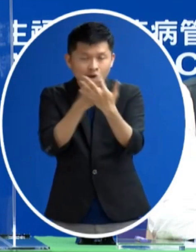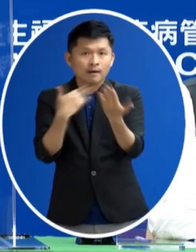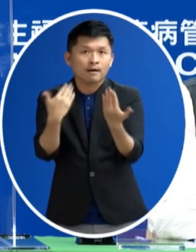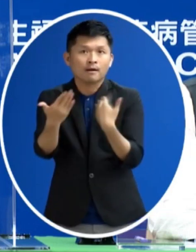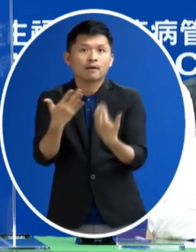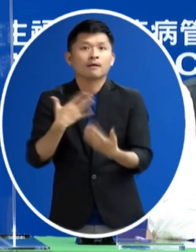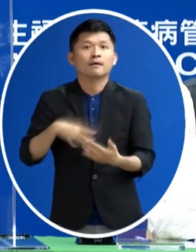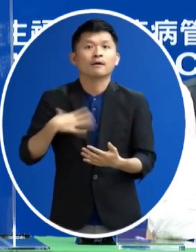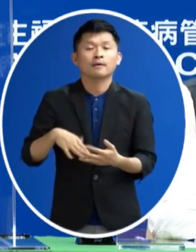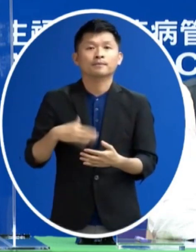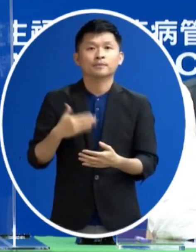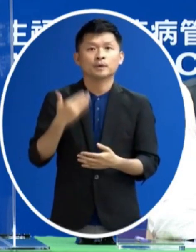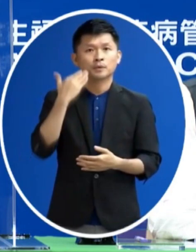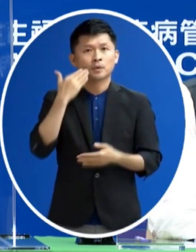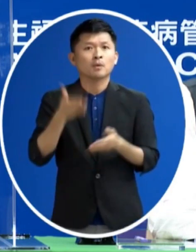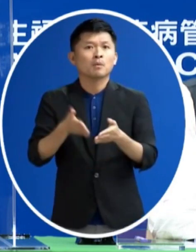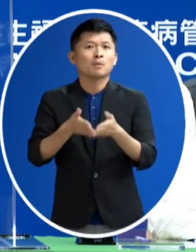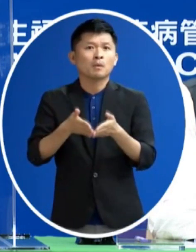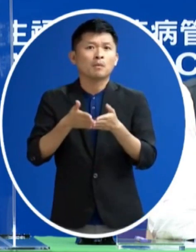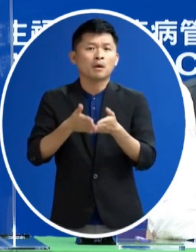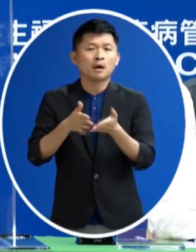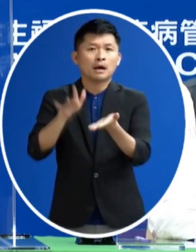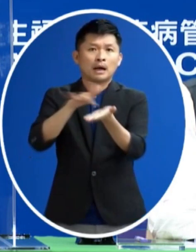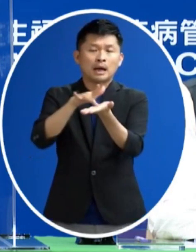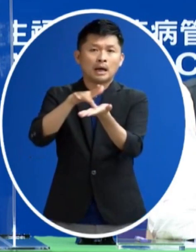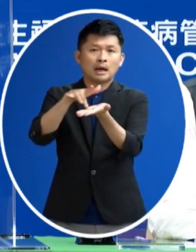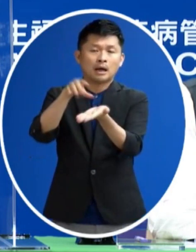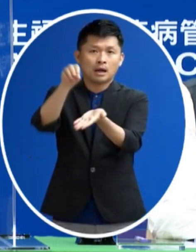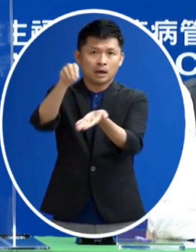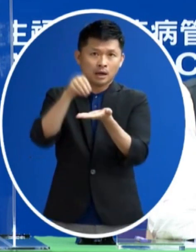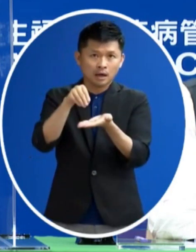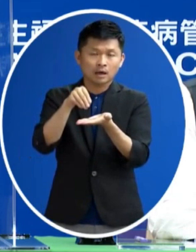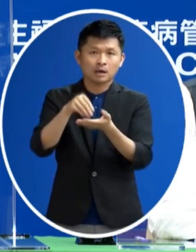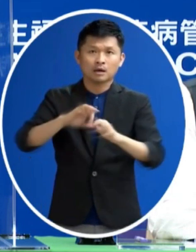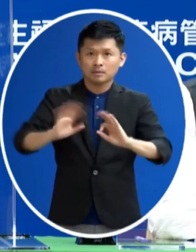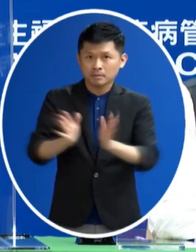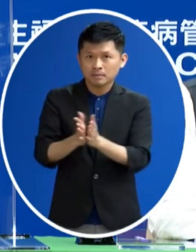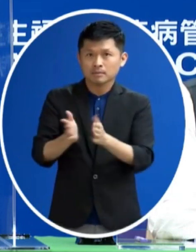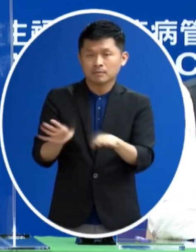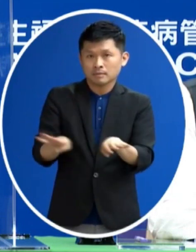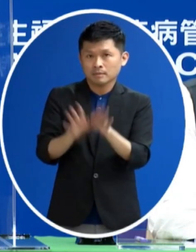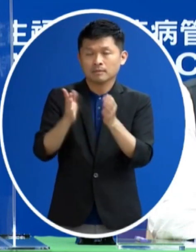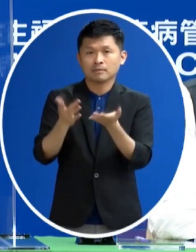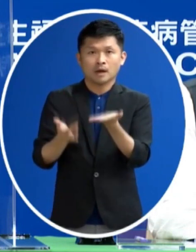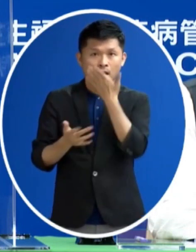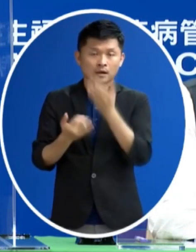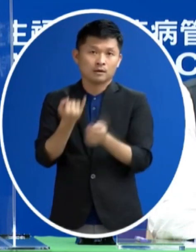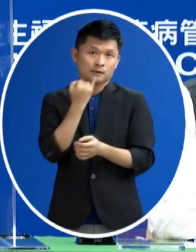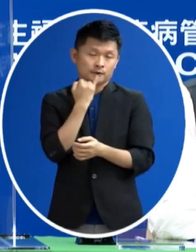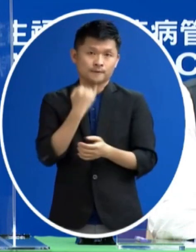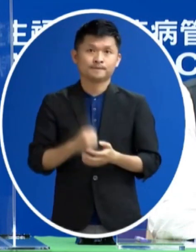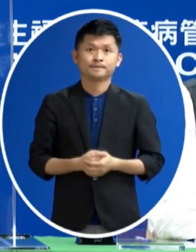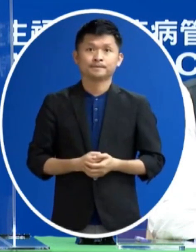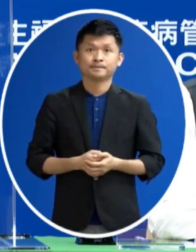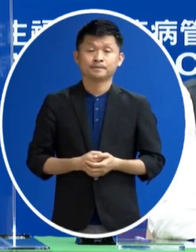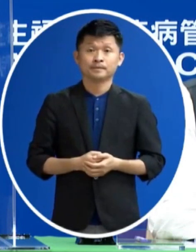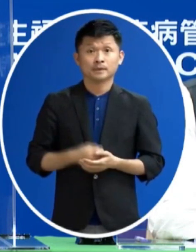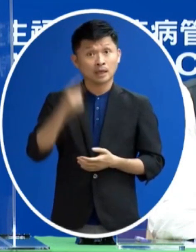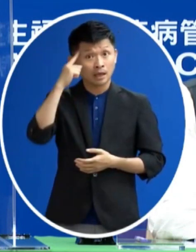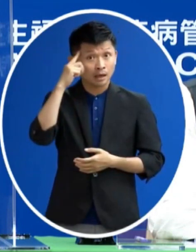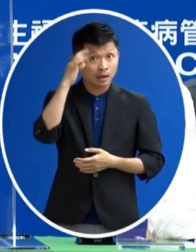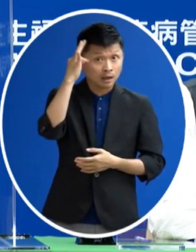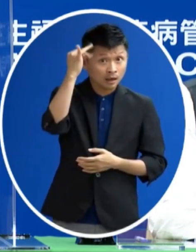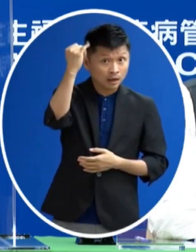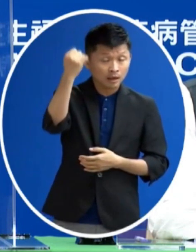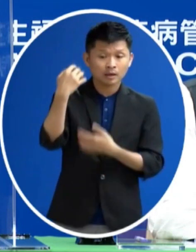行相关，如果有必要要取药用药，那都可以及时来开始。那但是整个的计算还是